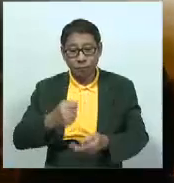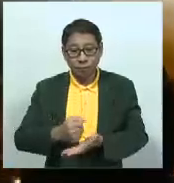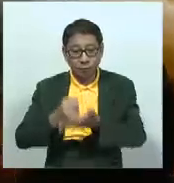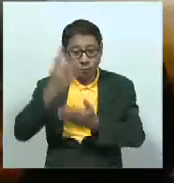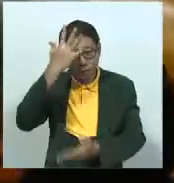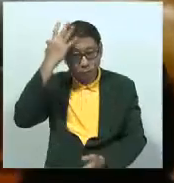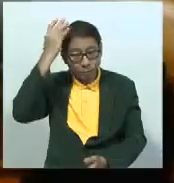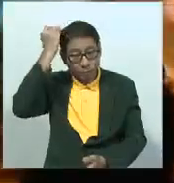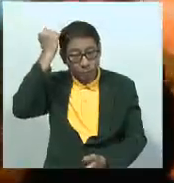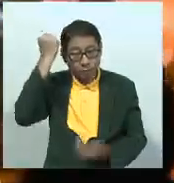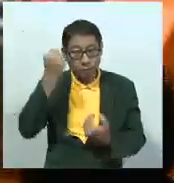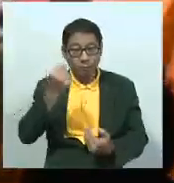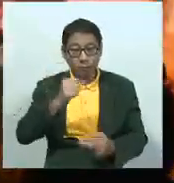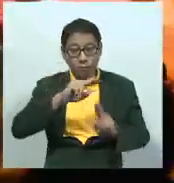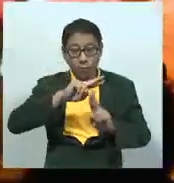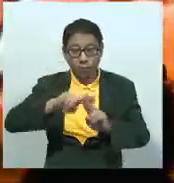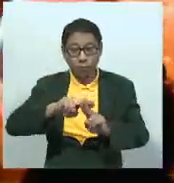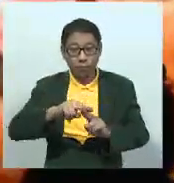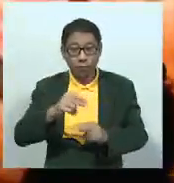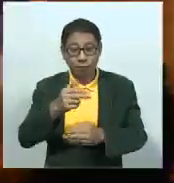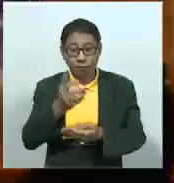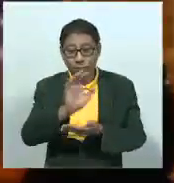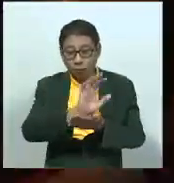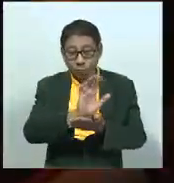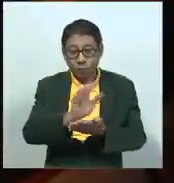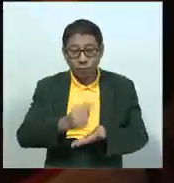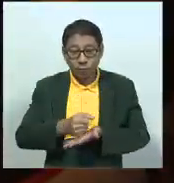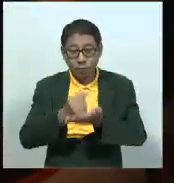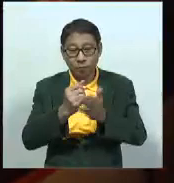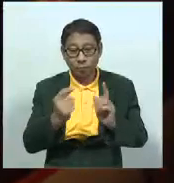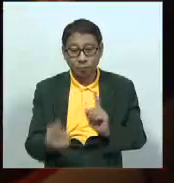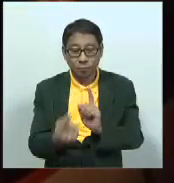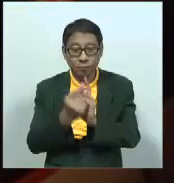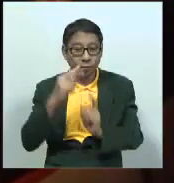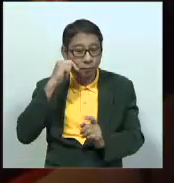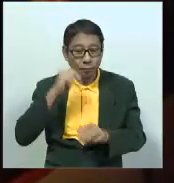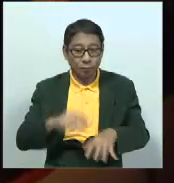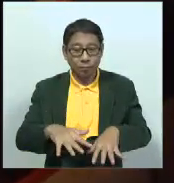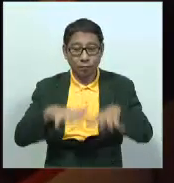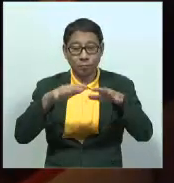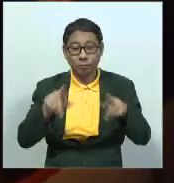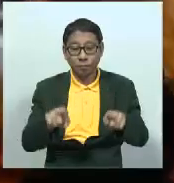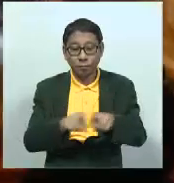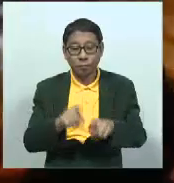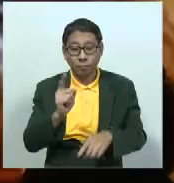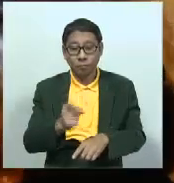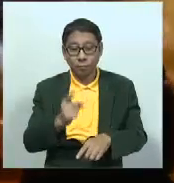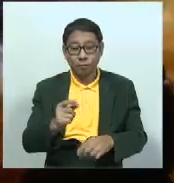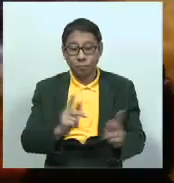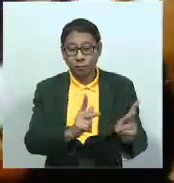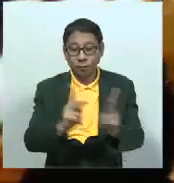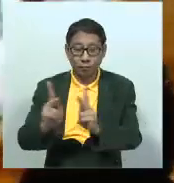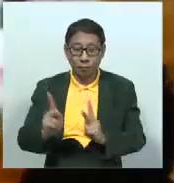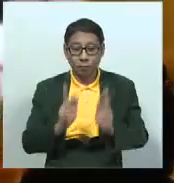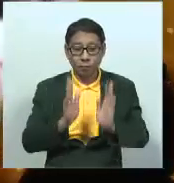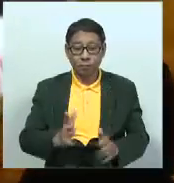พึ่งพายามยากสภากาชาดไทยที่ได้ฉายภาพการช่วยเหลือผู้ประสบอุทกภัยเสมือนอยู่ในเหตุการณ์จริงเป็นหนึ่งในโซนกิจกรรม